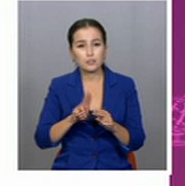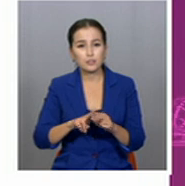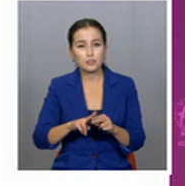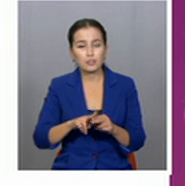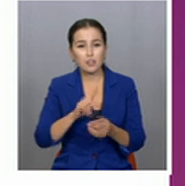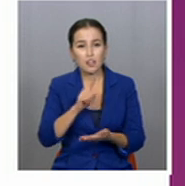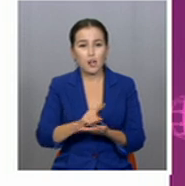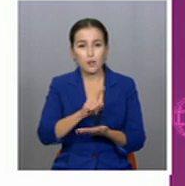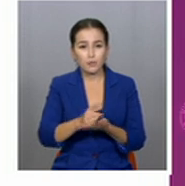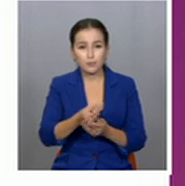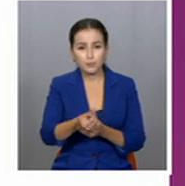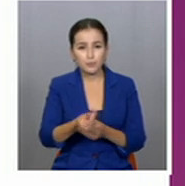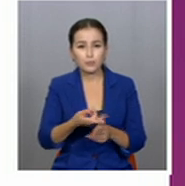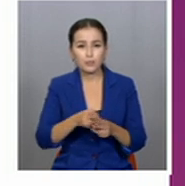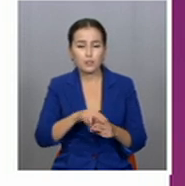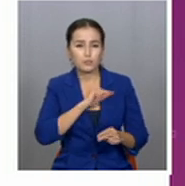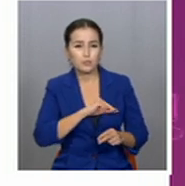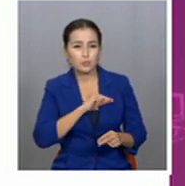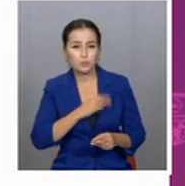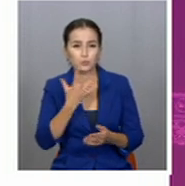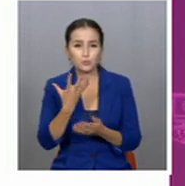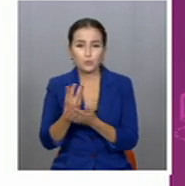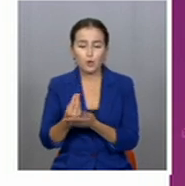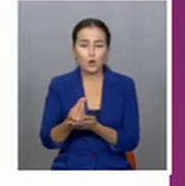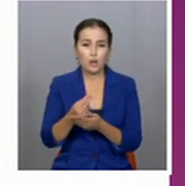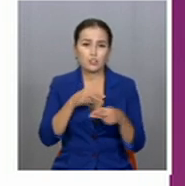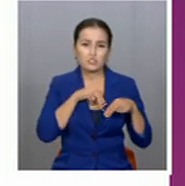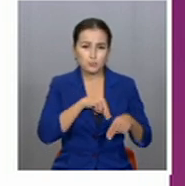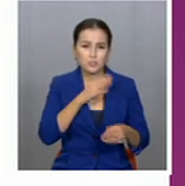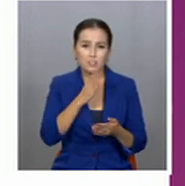жұмысшылардың еңбегі бар екенін анықтап көрсетті.